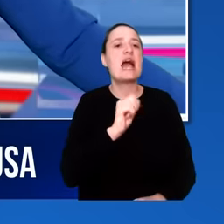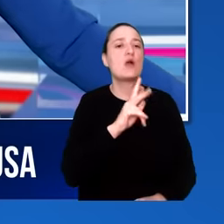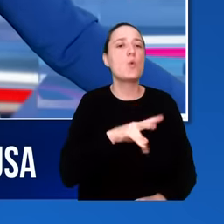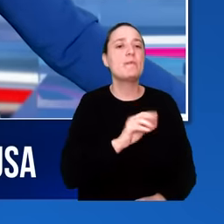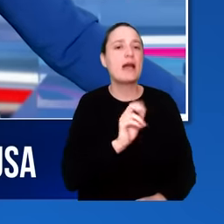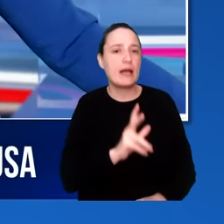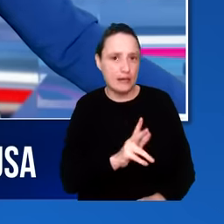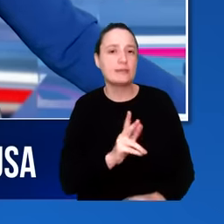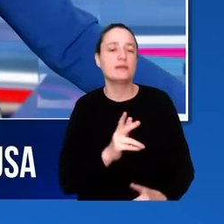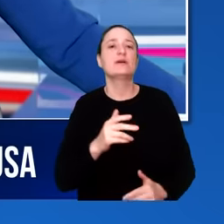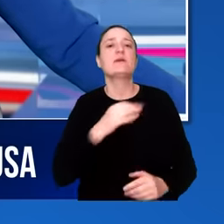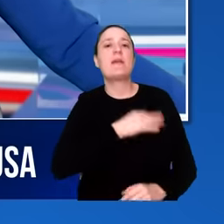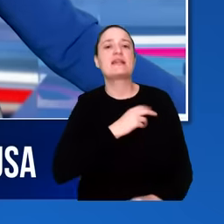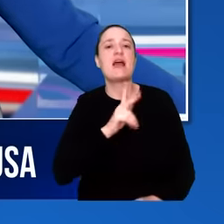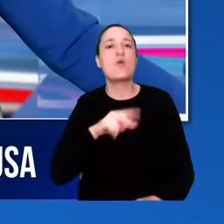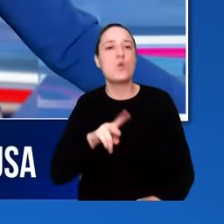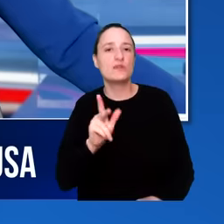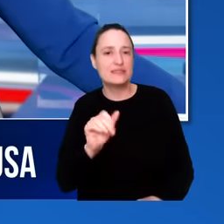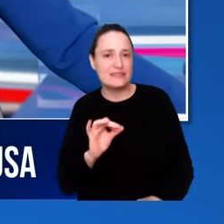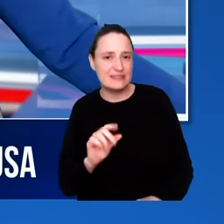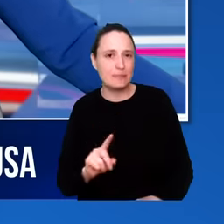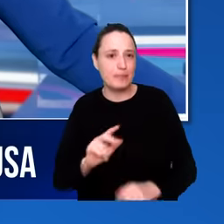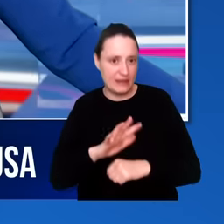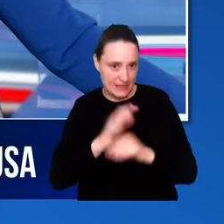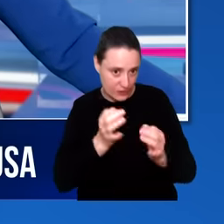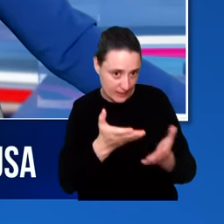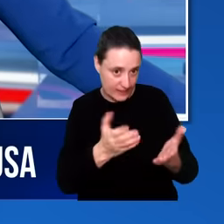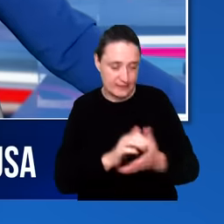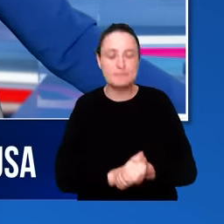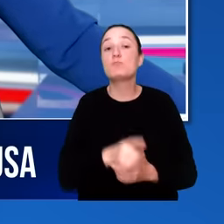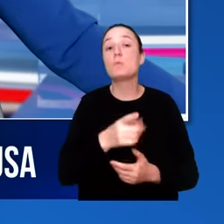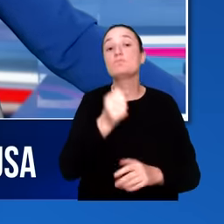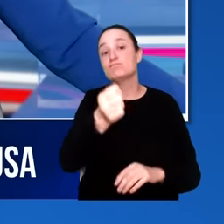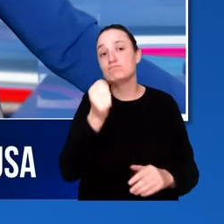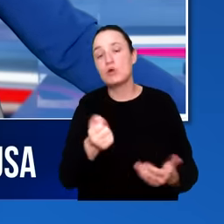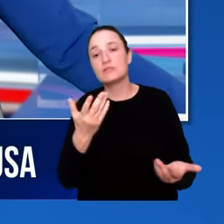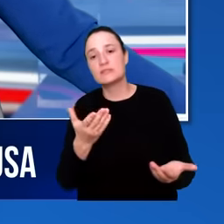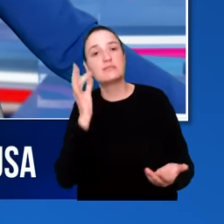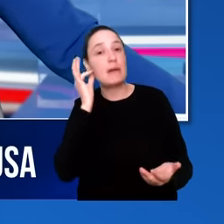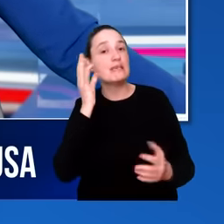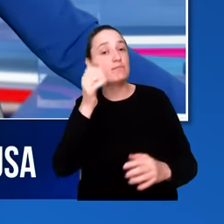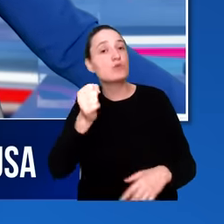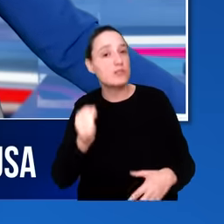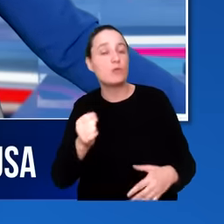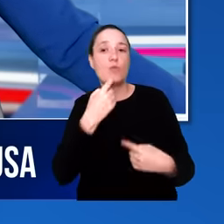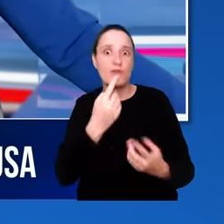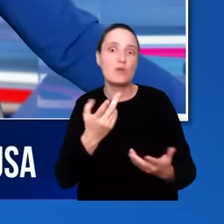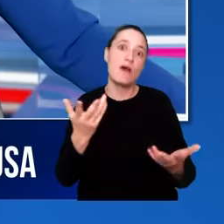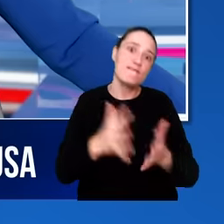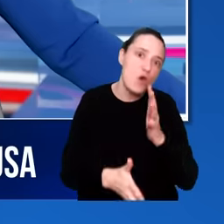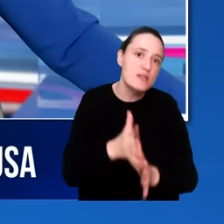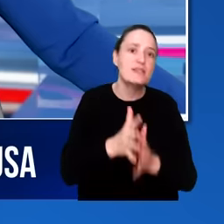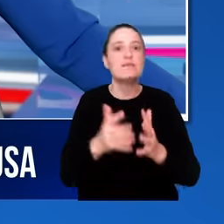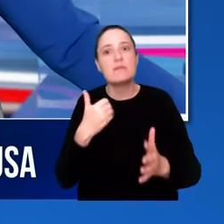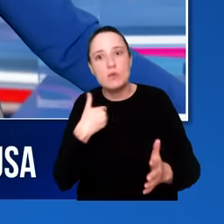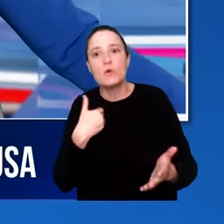jest z nami. Panie pośle, bo tej pani poseł Elżbieta Burkiewicz zwróciła uwagę, że właśnie te wojny, to